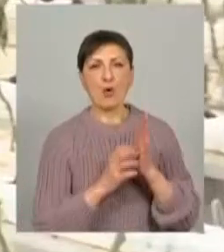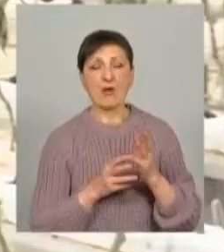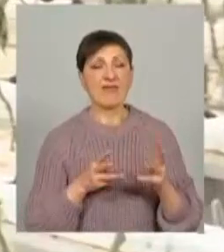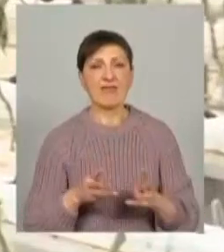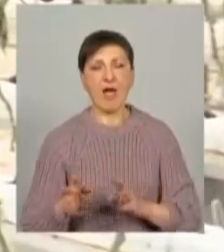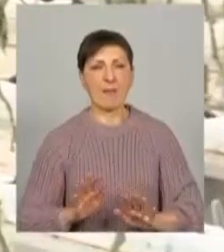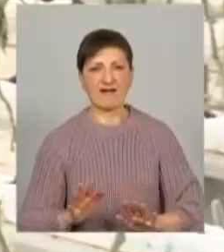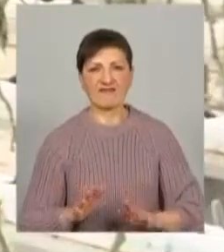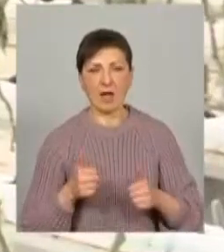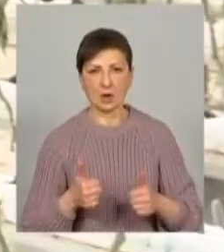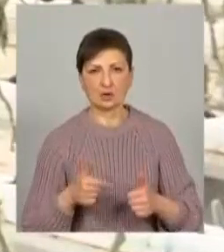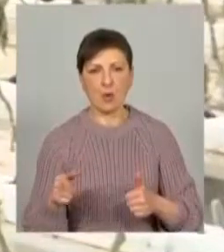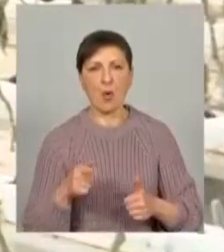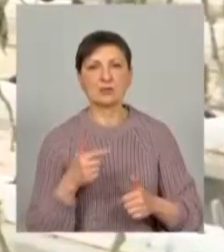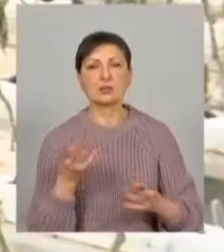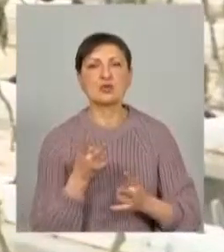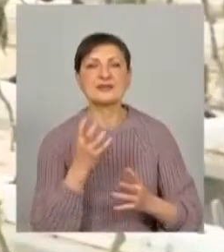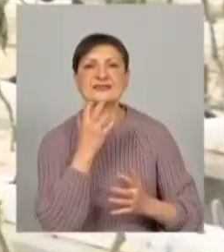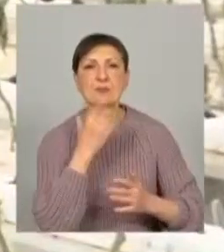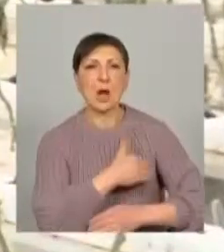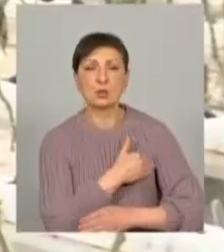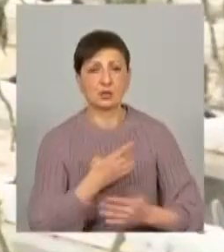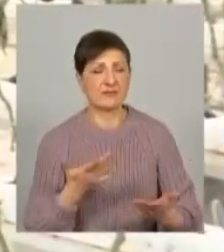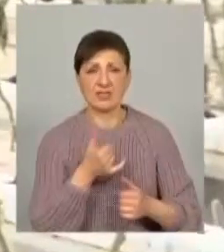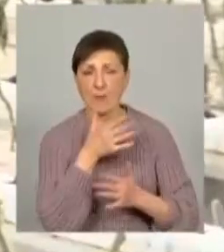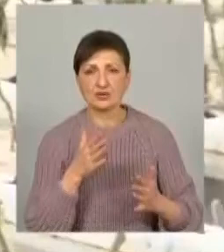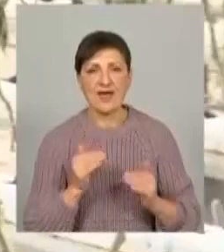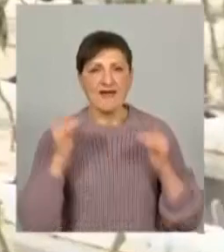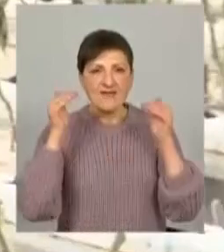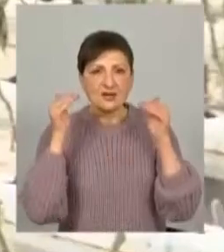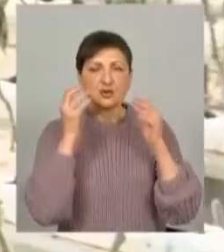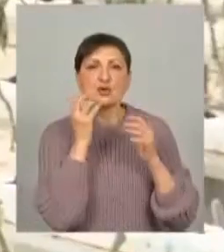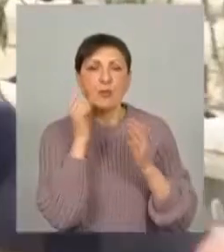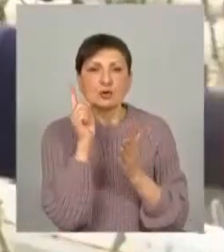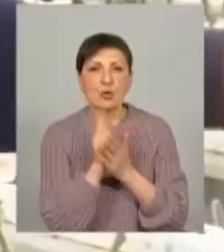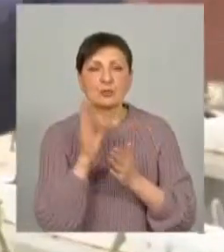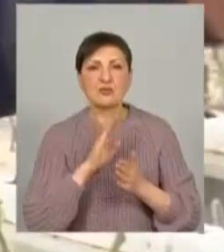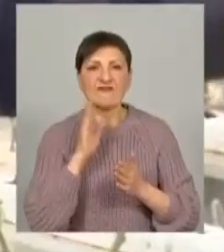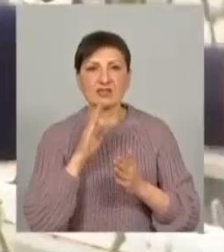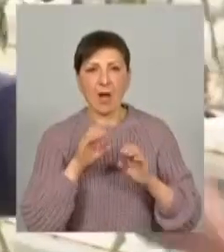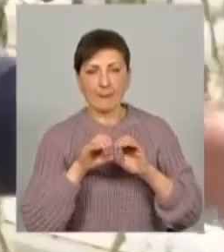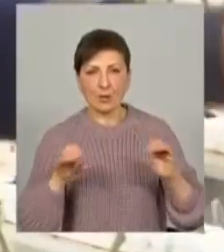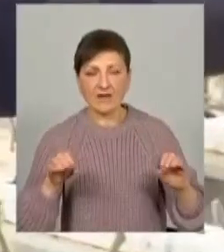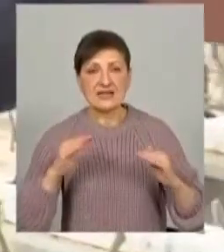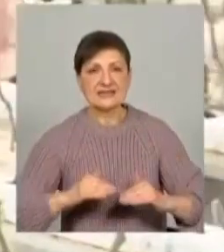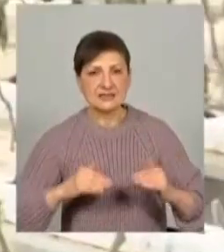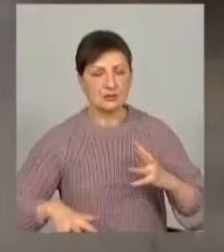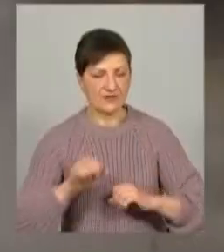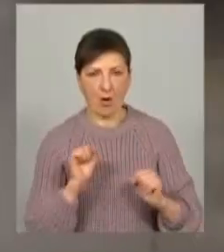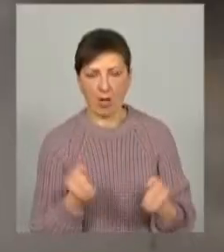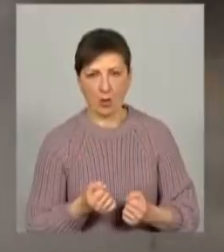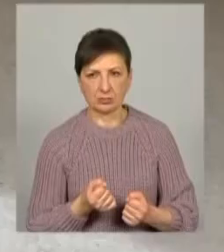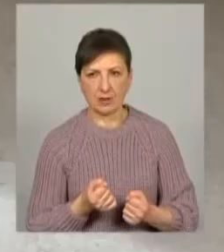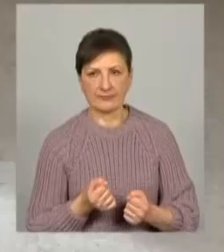обогревает как следует он не дает нам нужную температуру верхняя часть должна быть теплой потому что вода прогревалась снизу все холодное